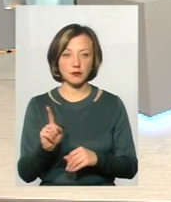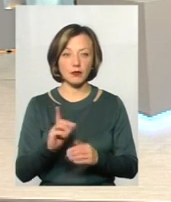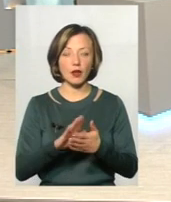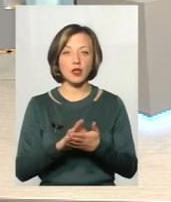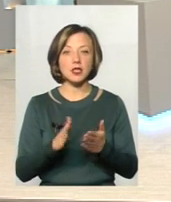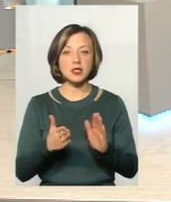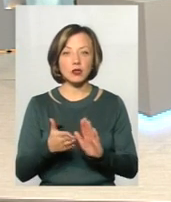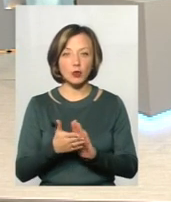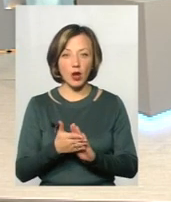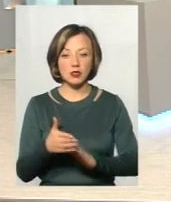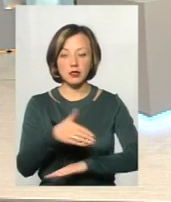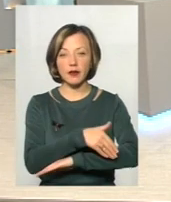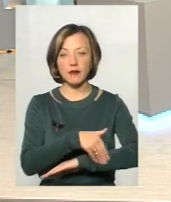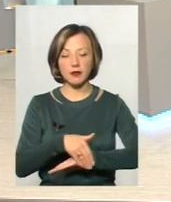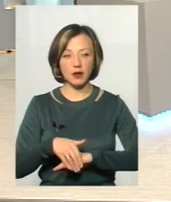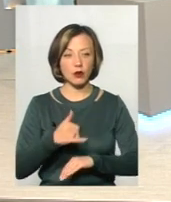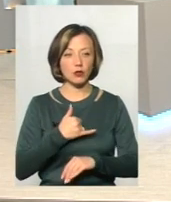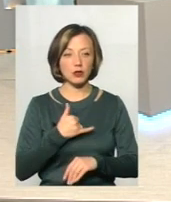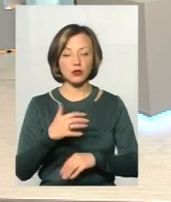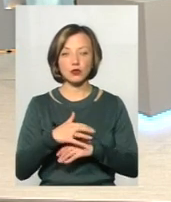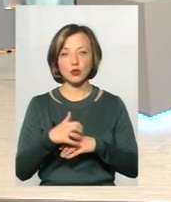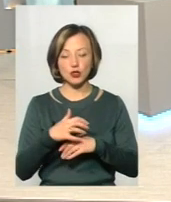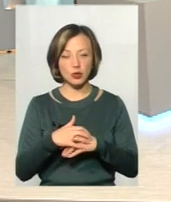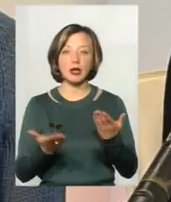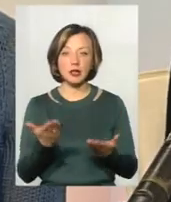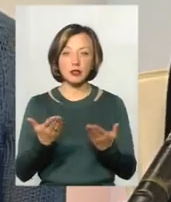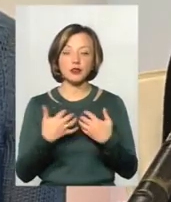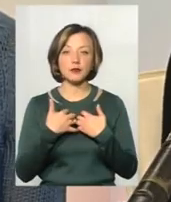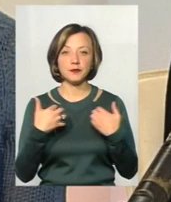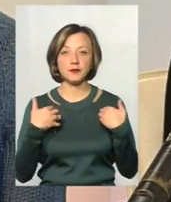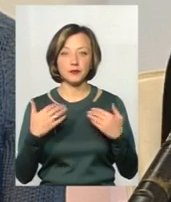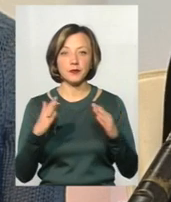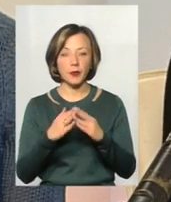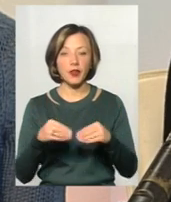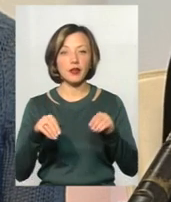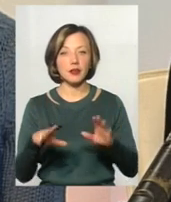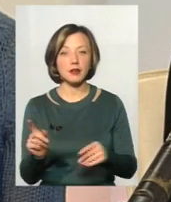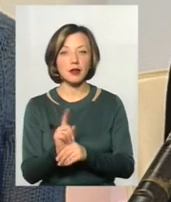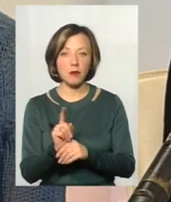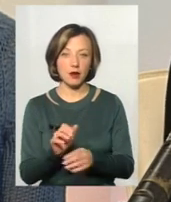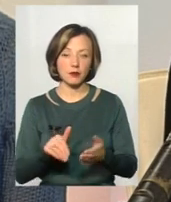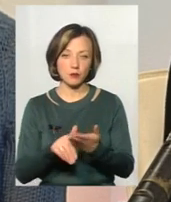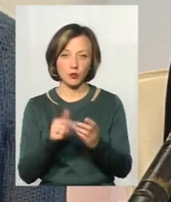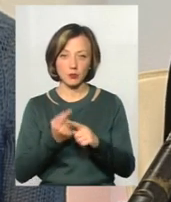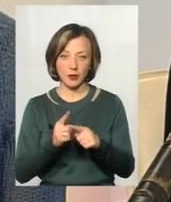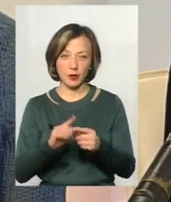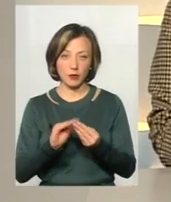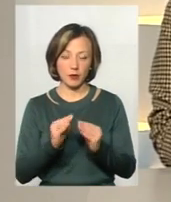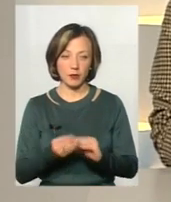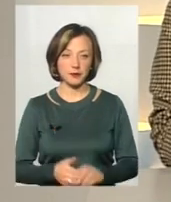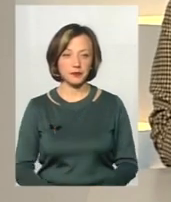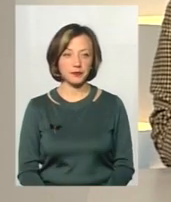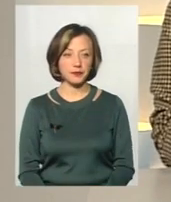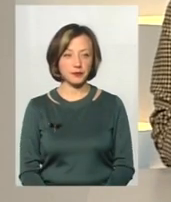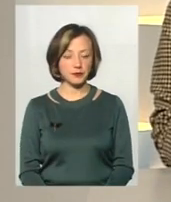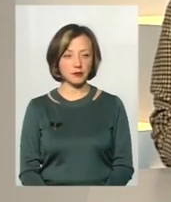цены растут, но если животное в доме, надо решать какими-то нормальными способами эту проблему. Дякую, пані